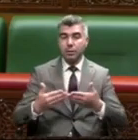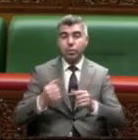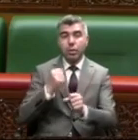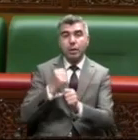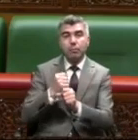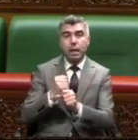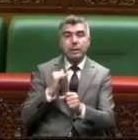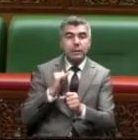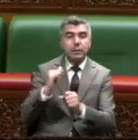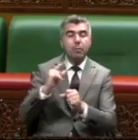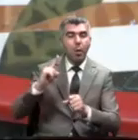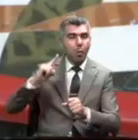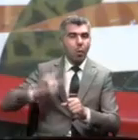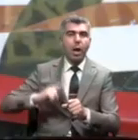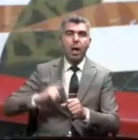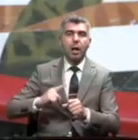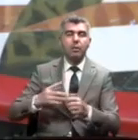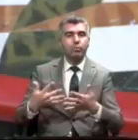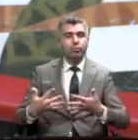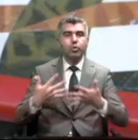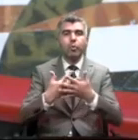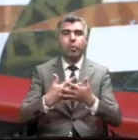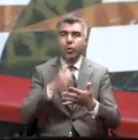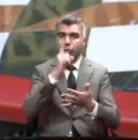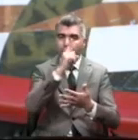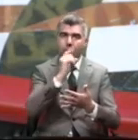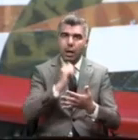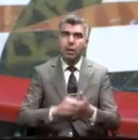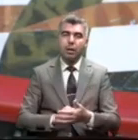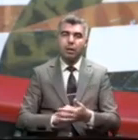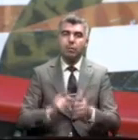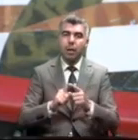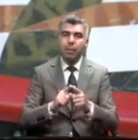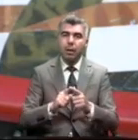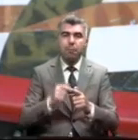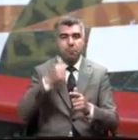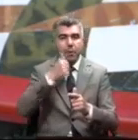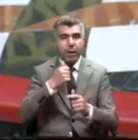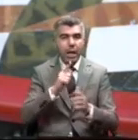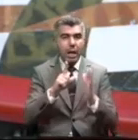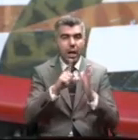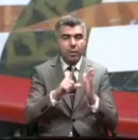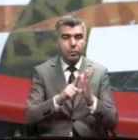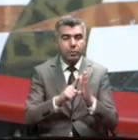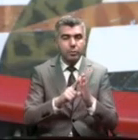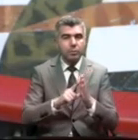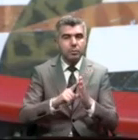وداؤه وغنشتغلو عليه جميع ان شاء الله باش اللي كيخلق القانون يؤدي